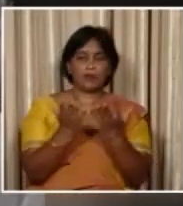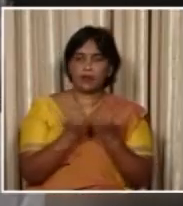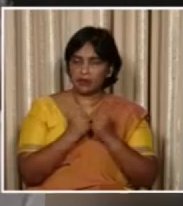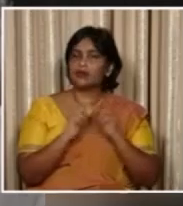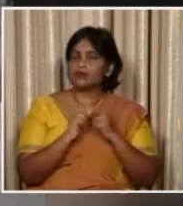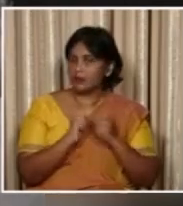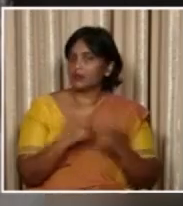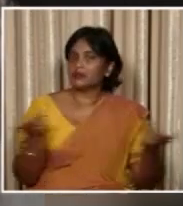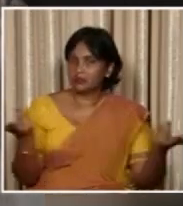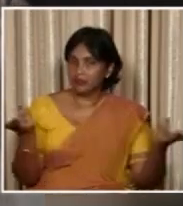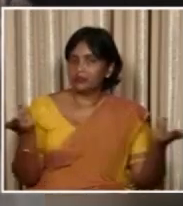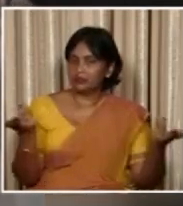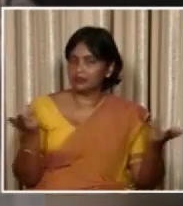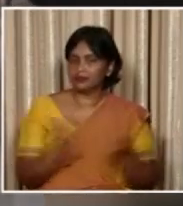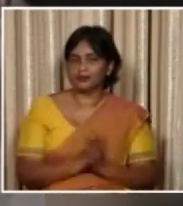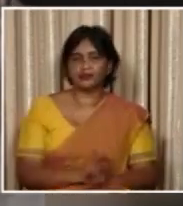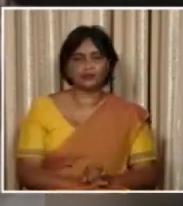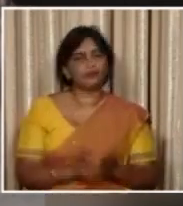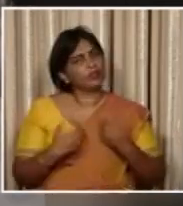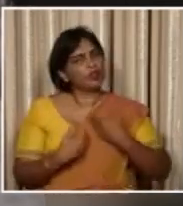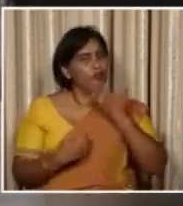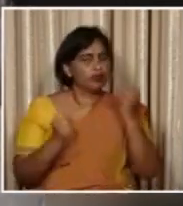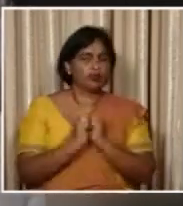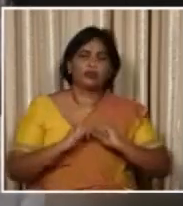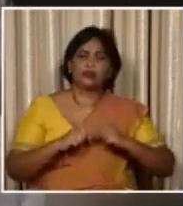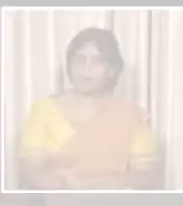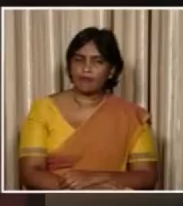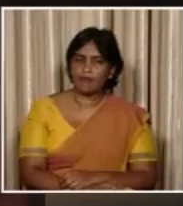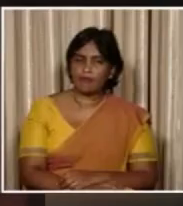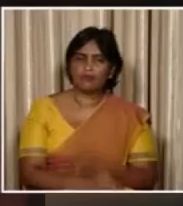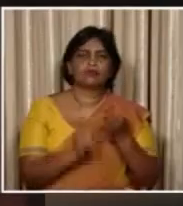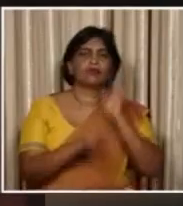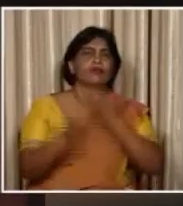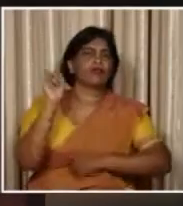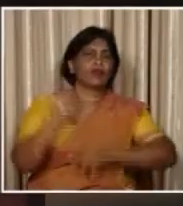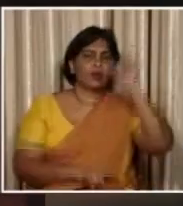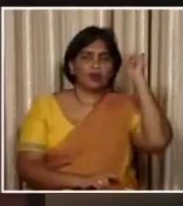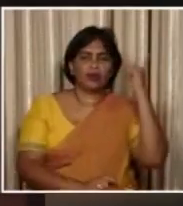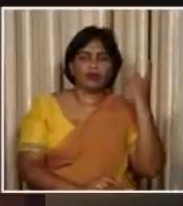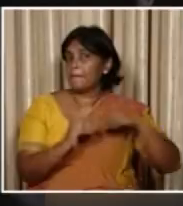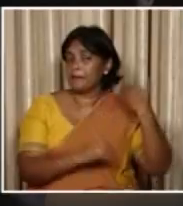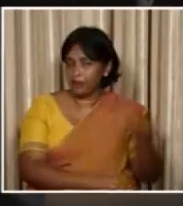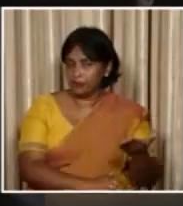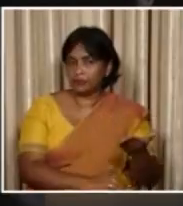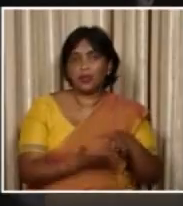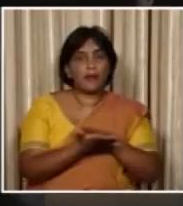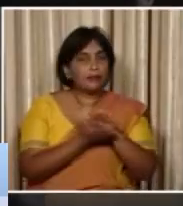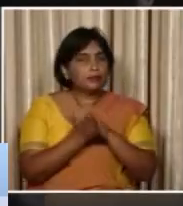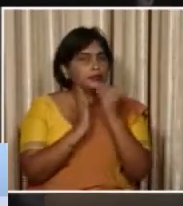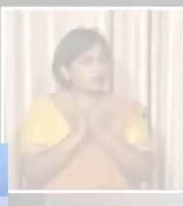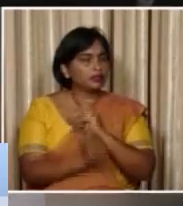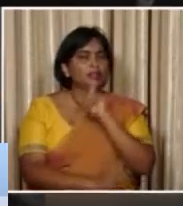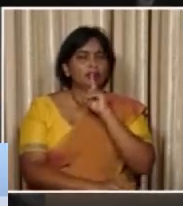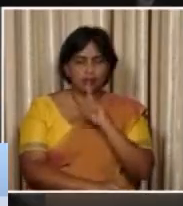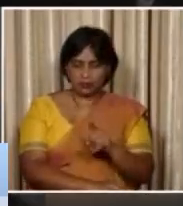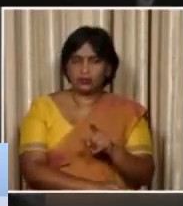එකක්වත් වෙන්නේ නැහැ නේද? මම මට පුළුවන් විදියට වැඩේ කරේ. ඇයි ජනාතුමා යන්නේ? පැහැදිලි කිරීමක් කරන්න